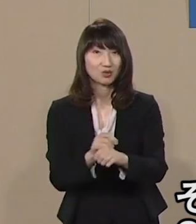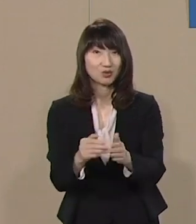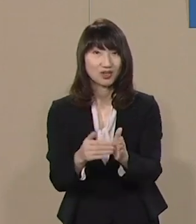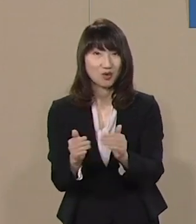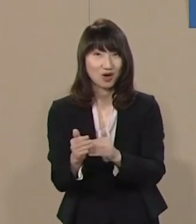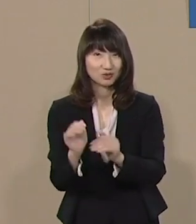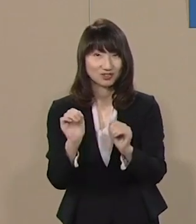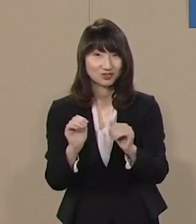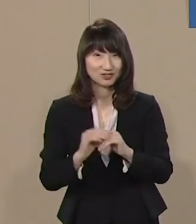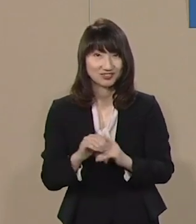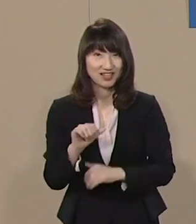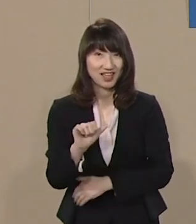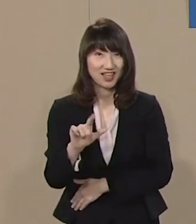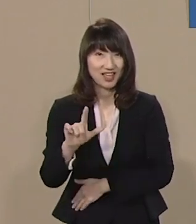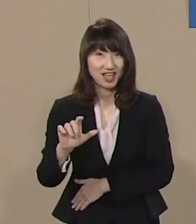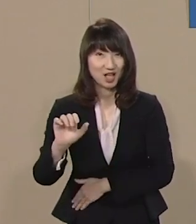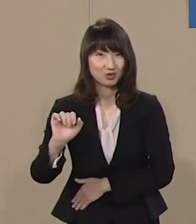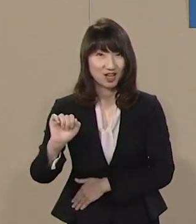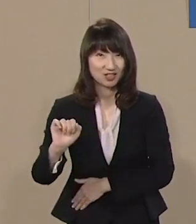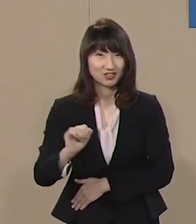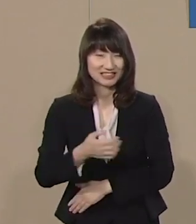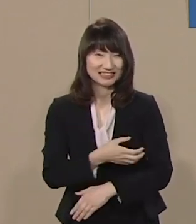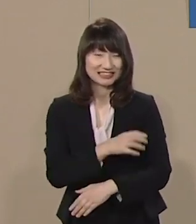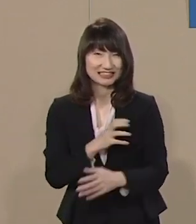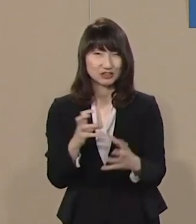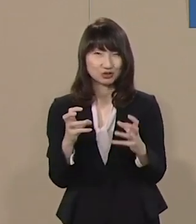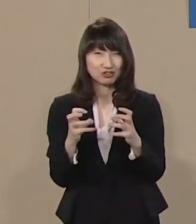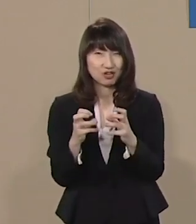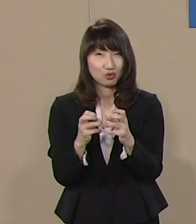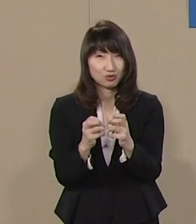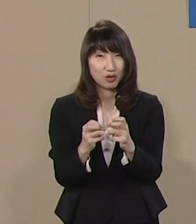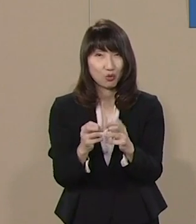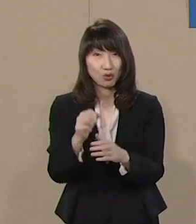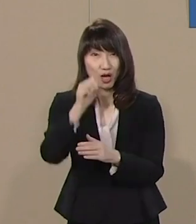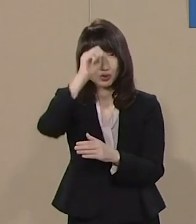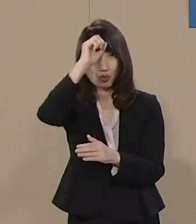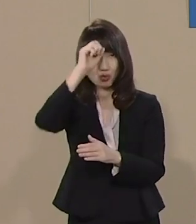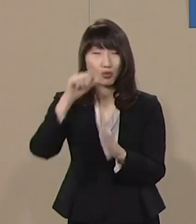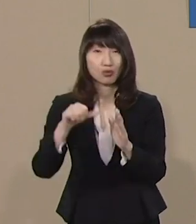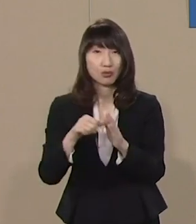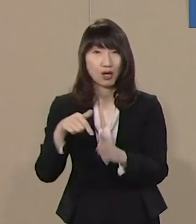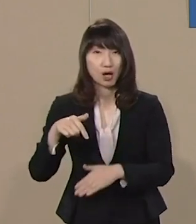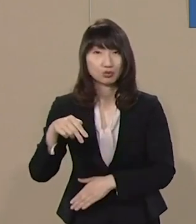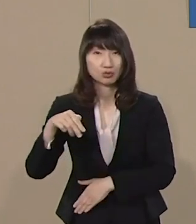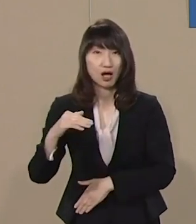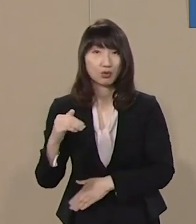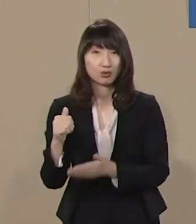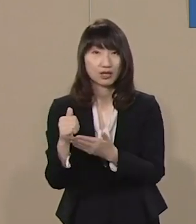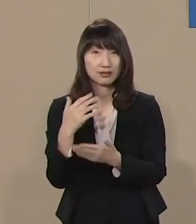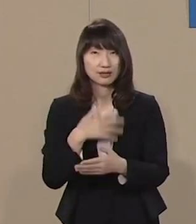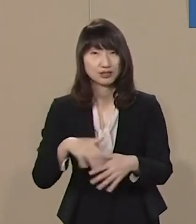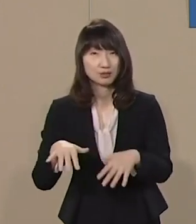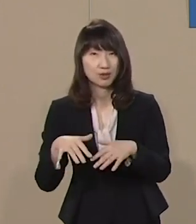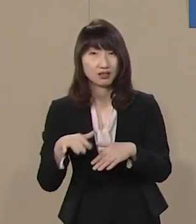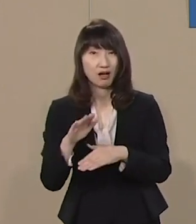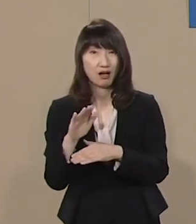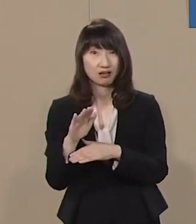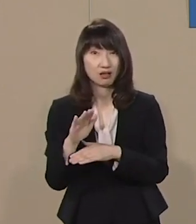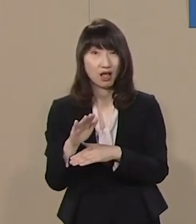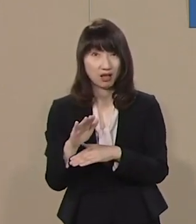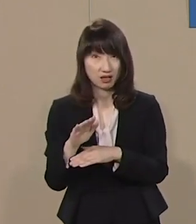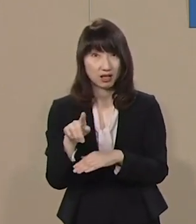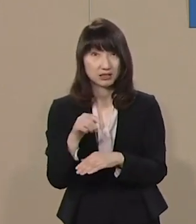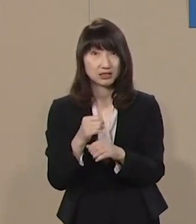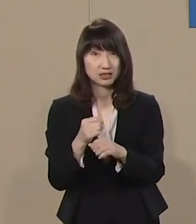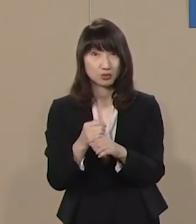わけですals 筋萎縮性側索硬化症の船小屋穂子さん全身麻痺人工